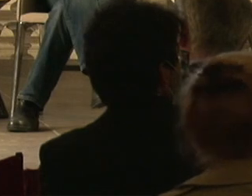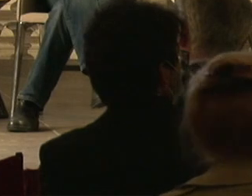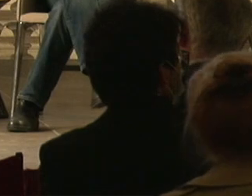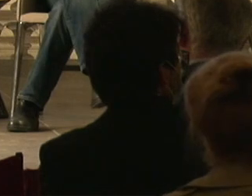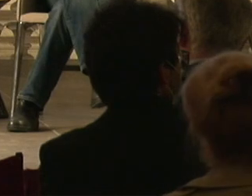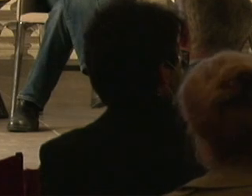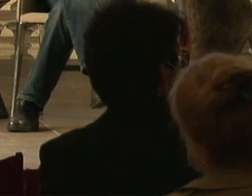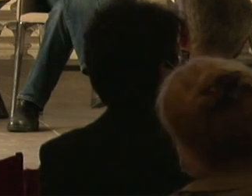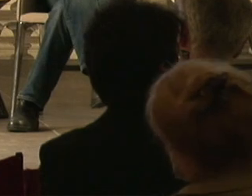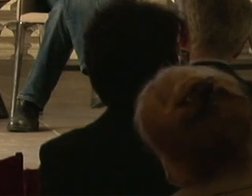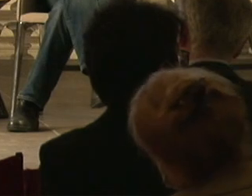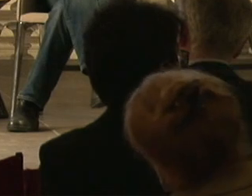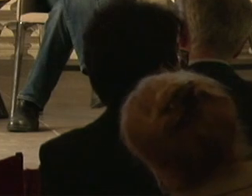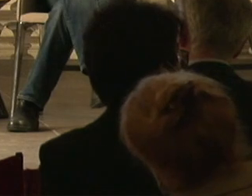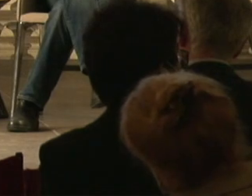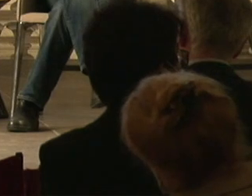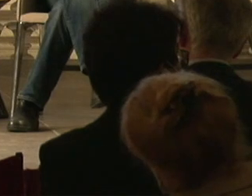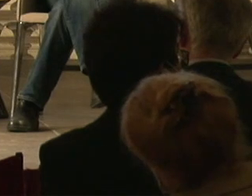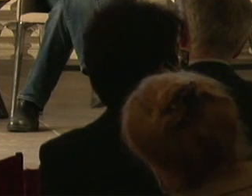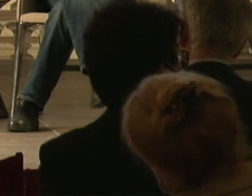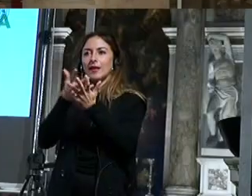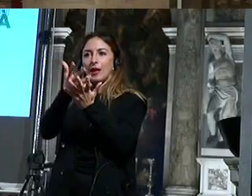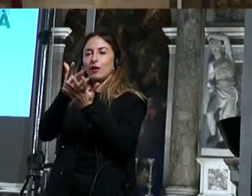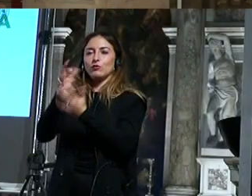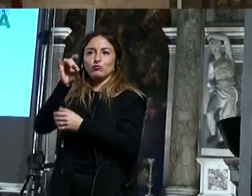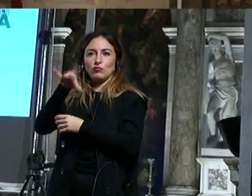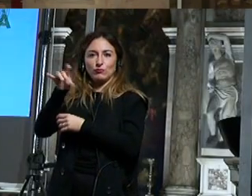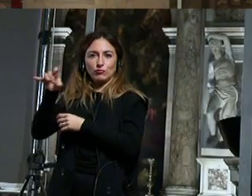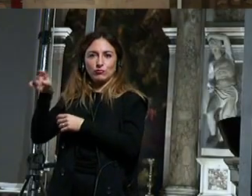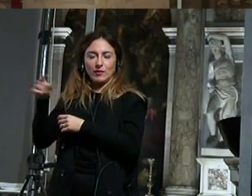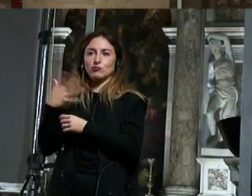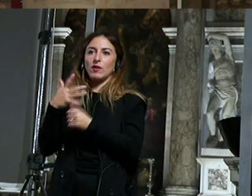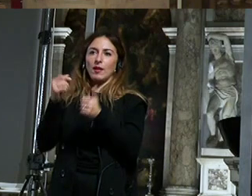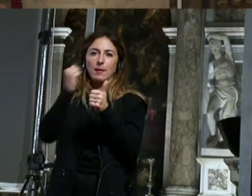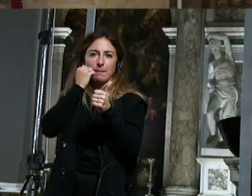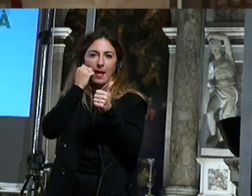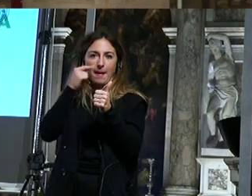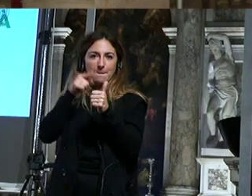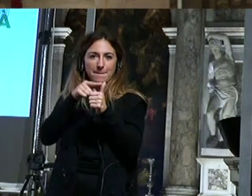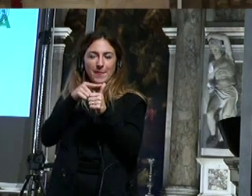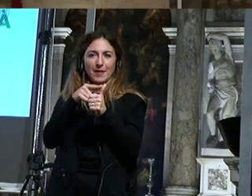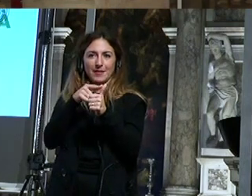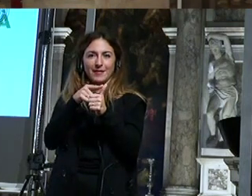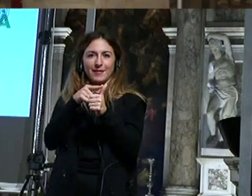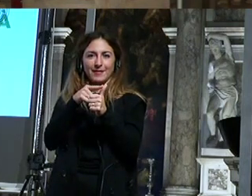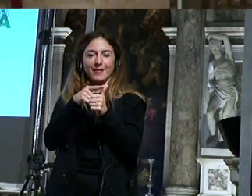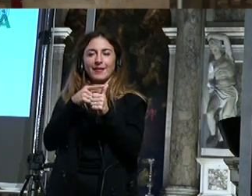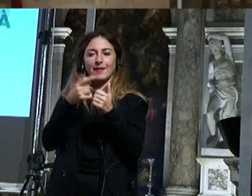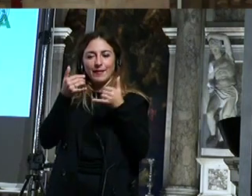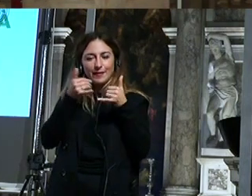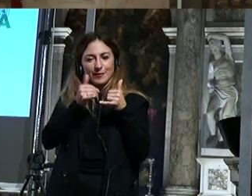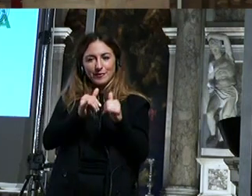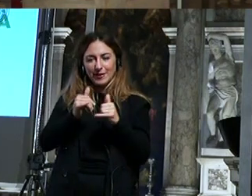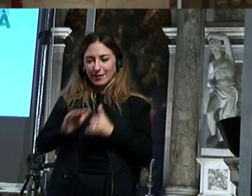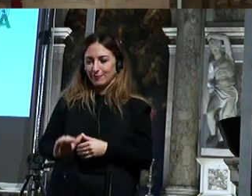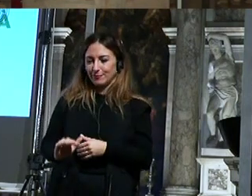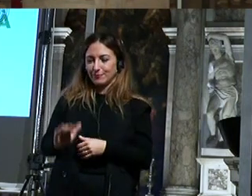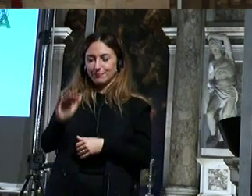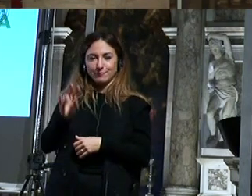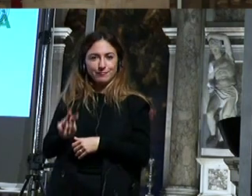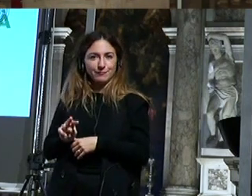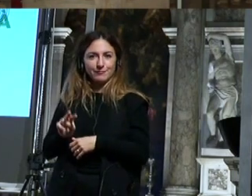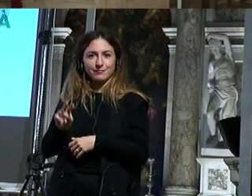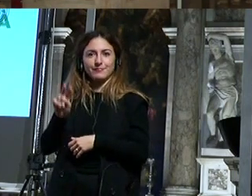che sviluppa negli altri racconti. Una madre che guarda i figli crescere,